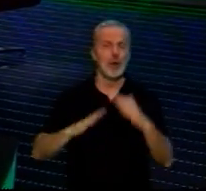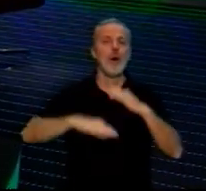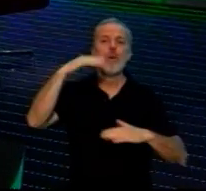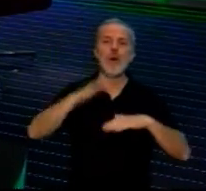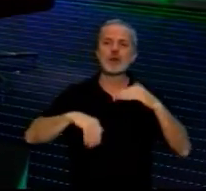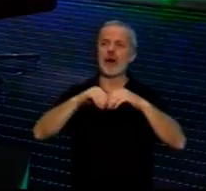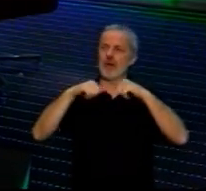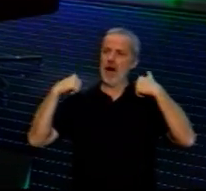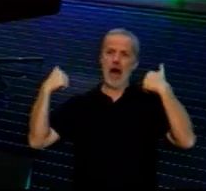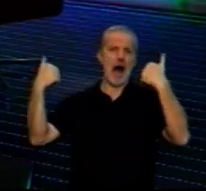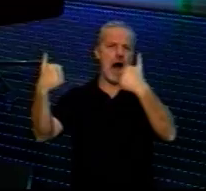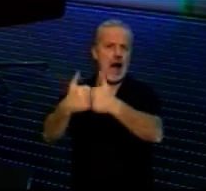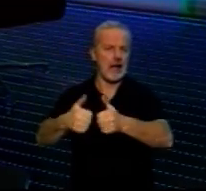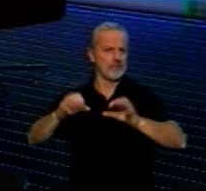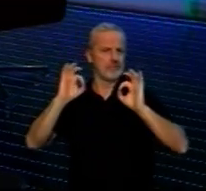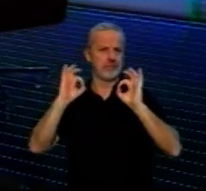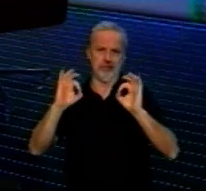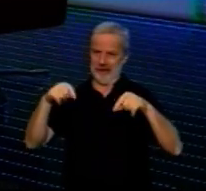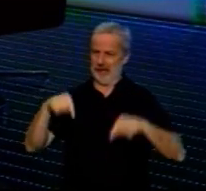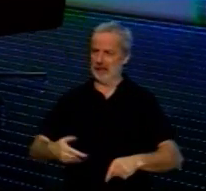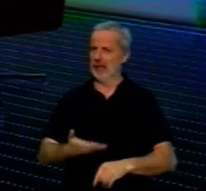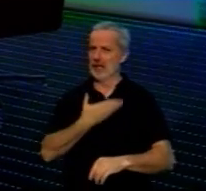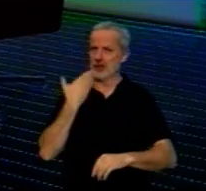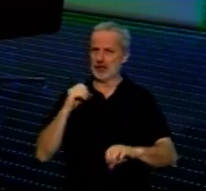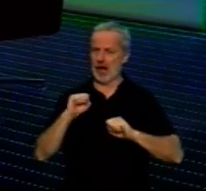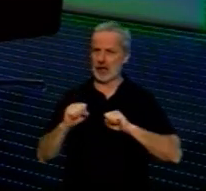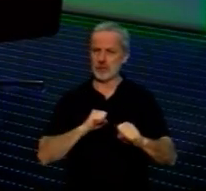výstavbu nové dráhy v České republice, protože